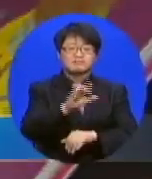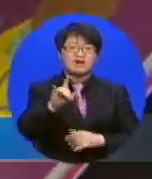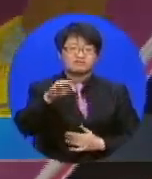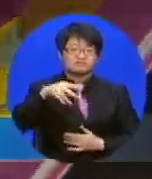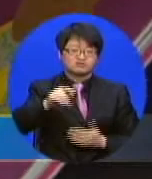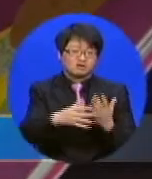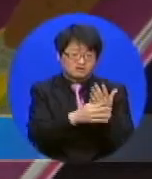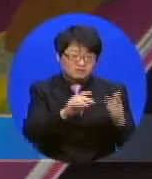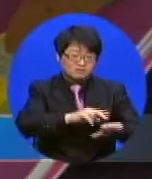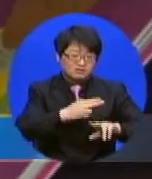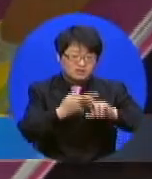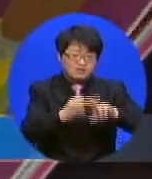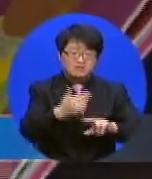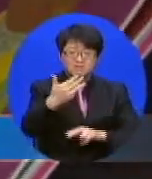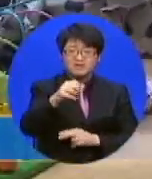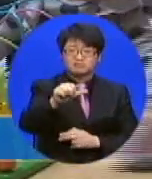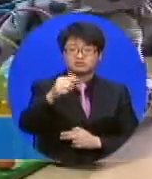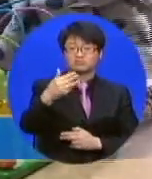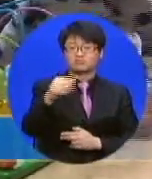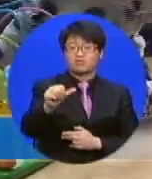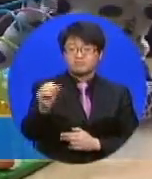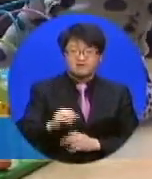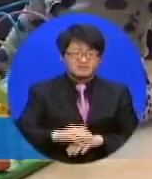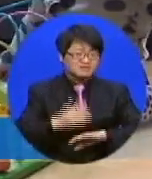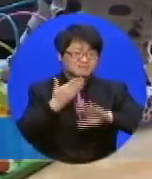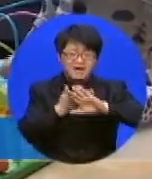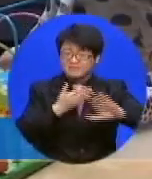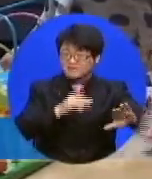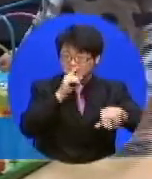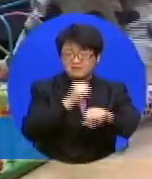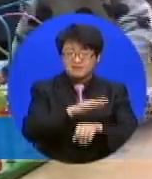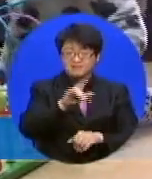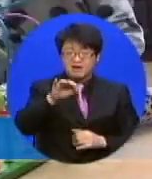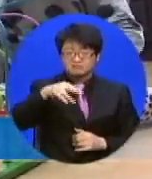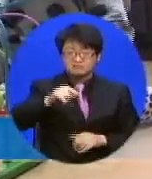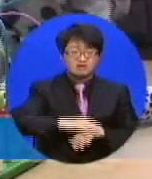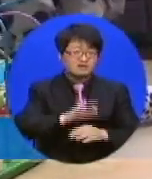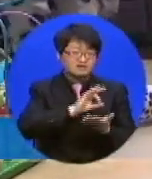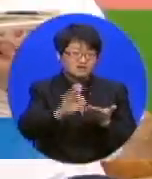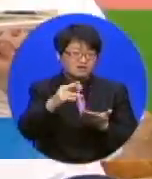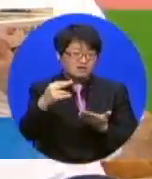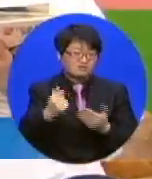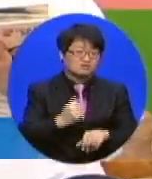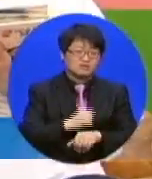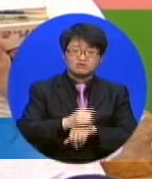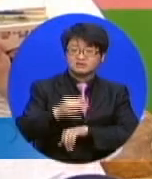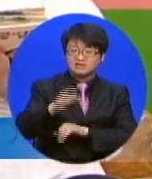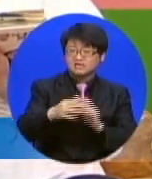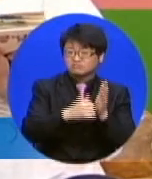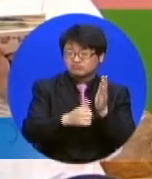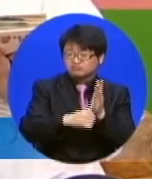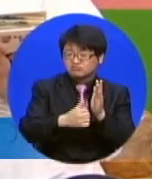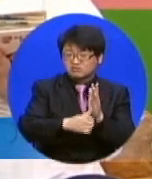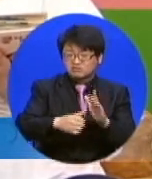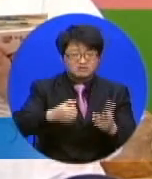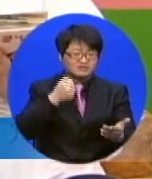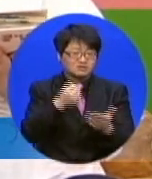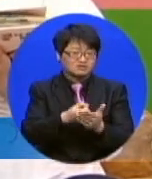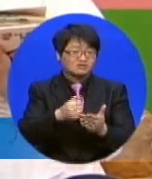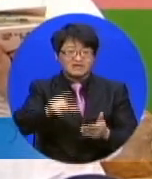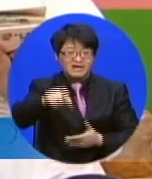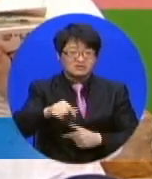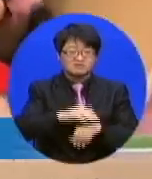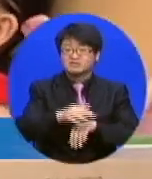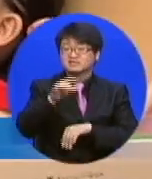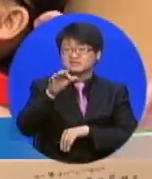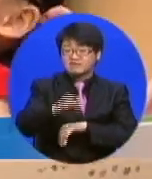제도에는 85.5%가 반대한다고 했으며 바우처 제도를 도입하더라도 구매 품목이 정해진 카드보다는